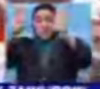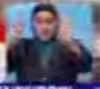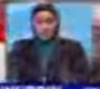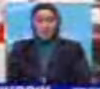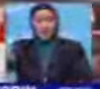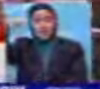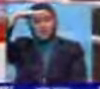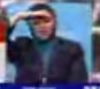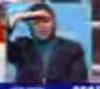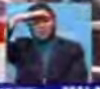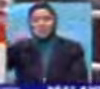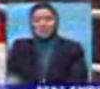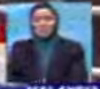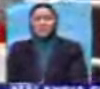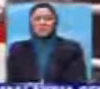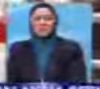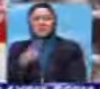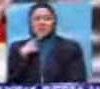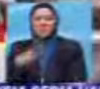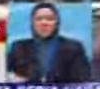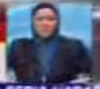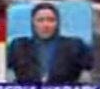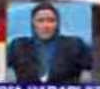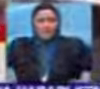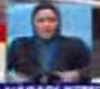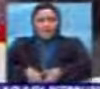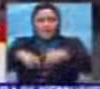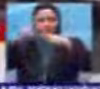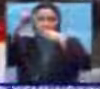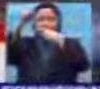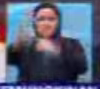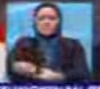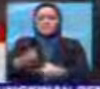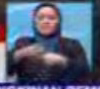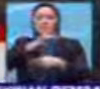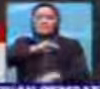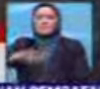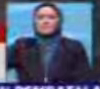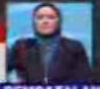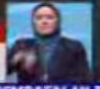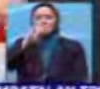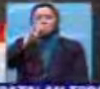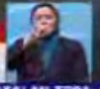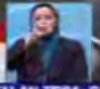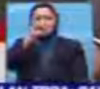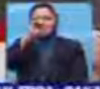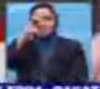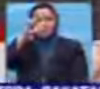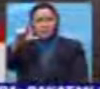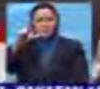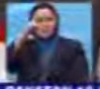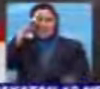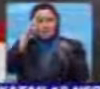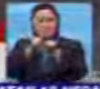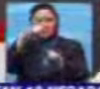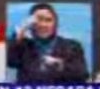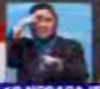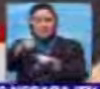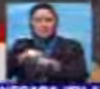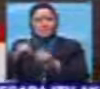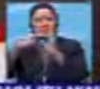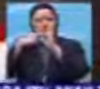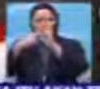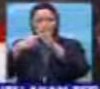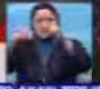Tali pinggang kejuaraan disampaikan Tunku Mahkota Johor Tunku Ismail Sultan Ibrahim yang berkenan menyaksikan pertarungan tersebut. Kemenangan itu membolehkan